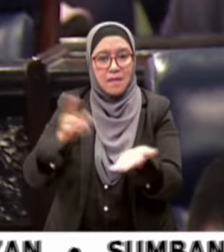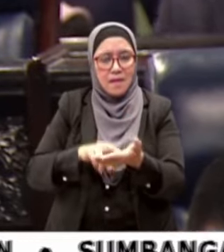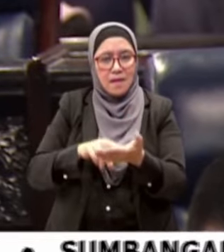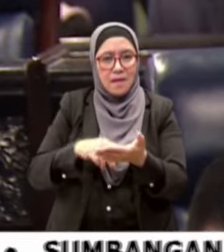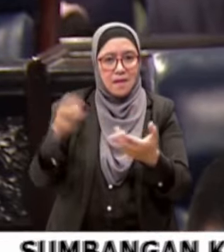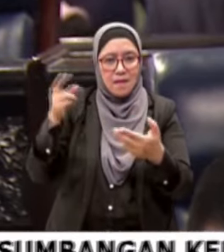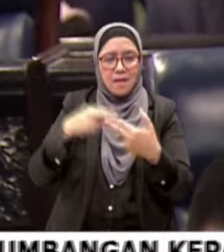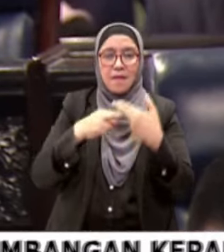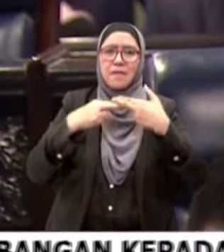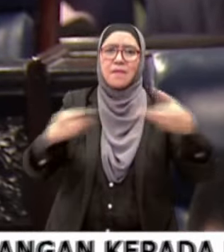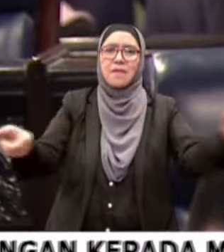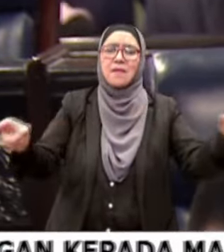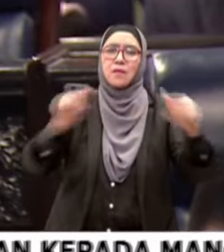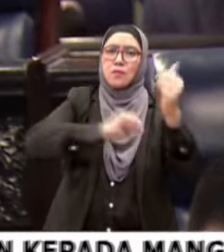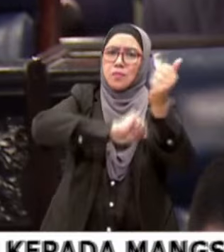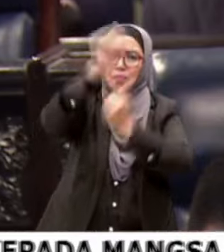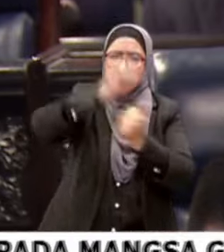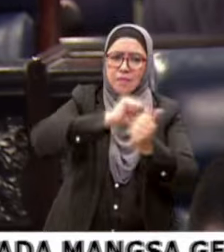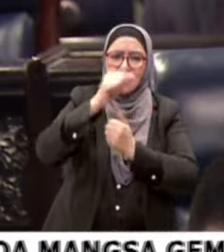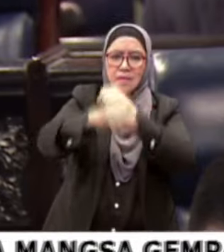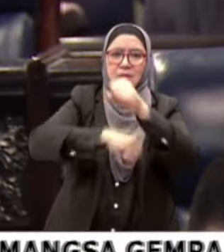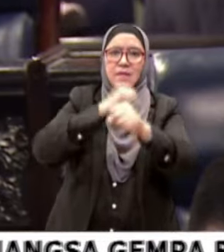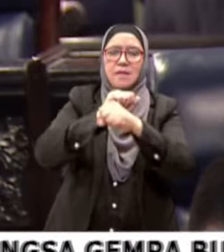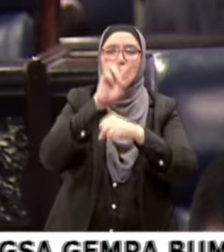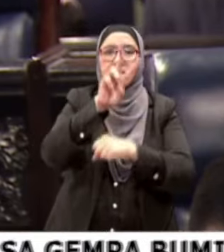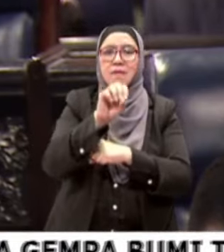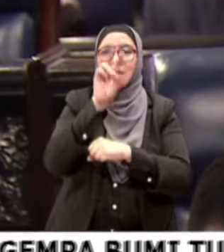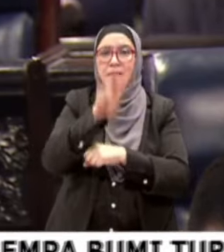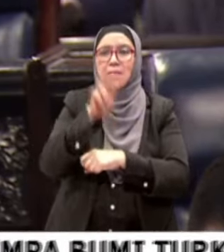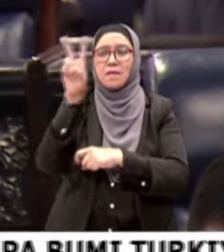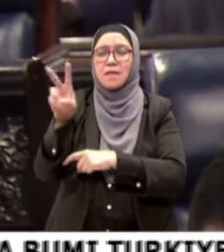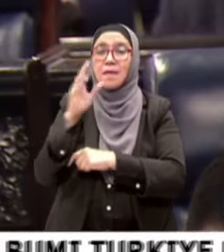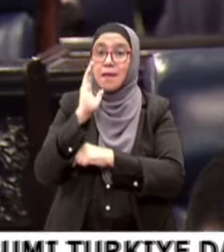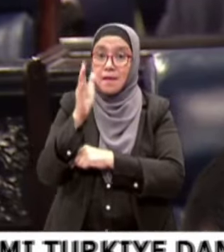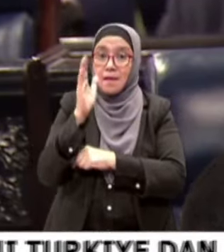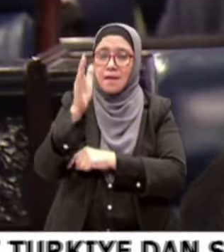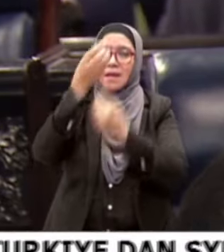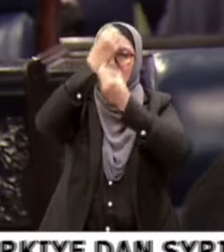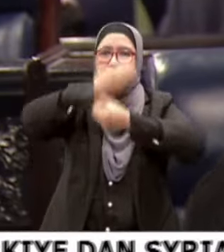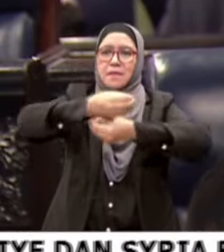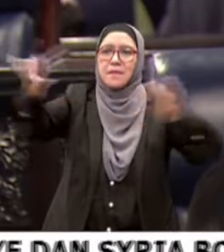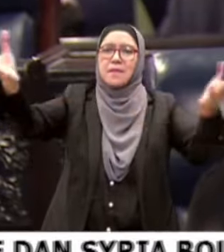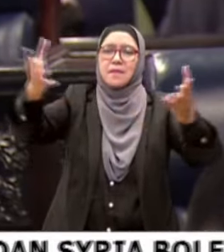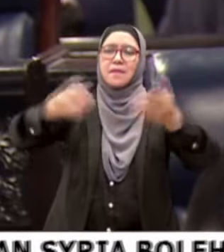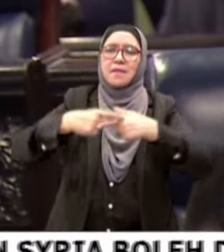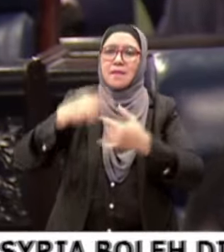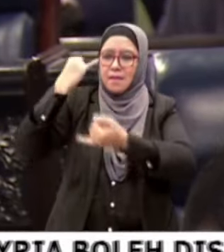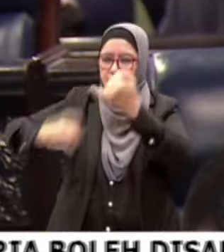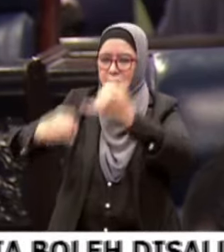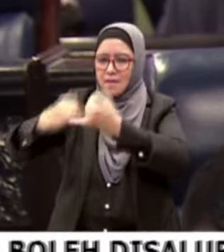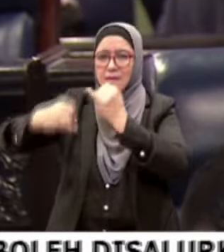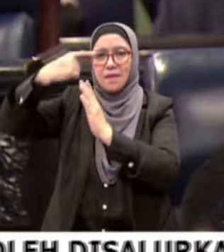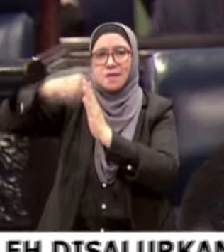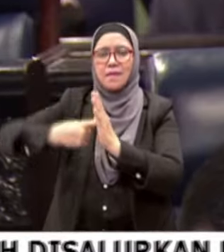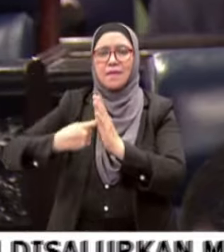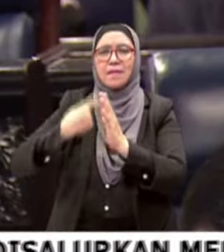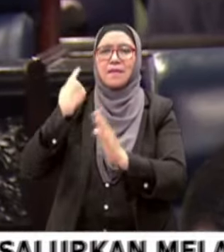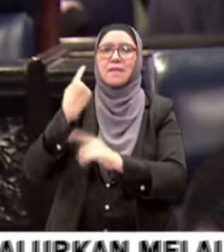diluruskan untuk Tahun 2022 hanya akan dimutamatkan pada Penghujung March